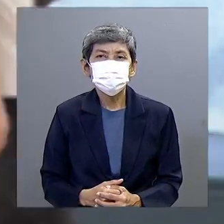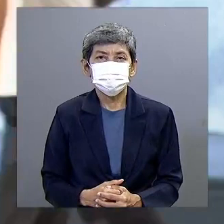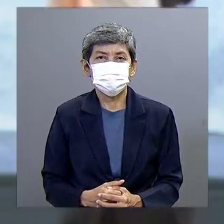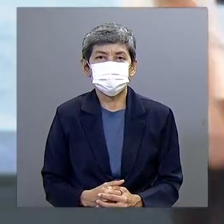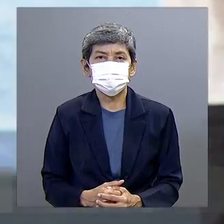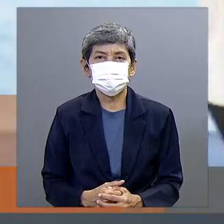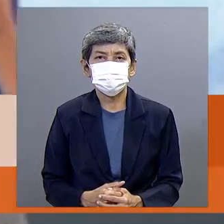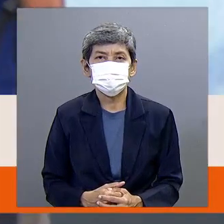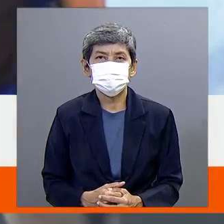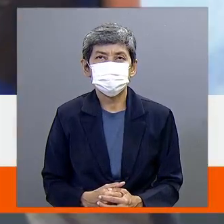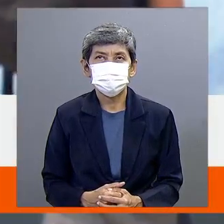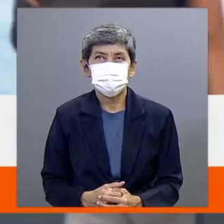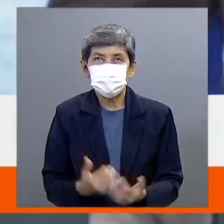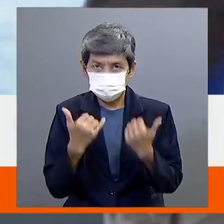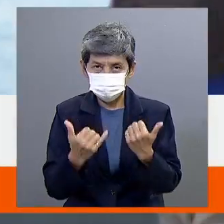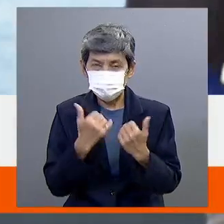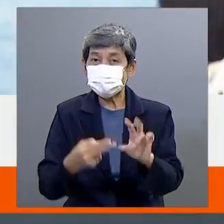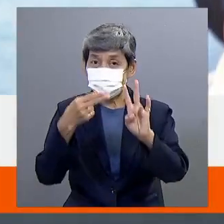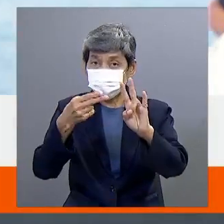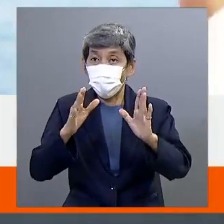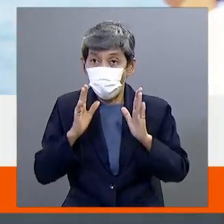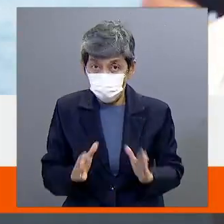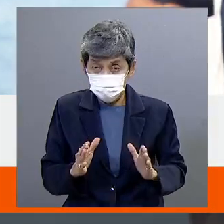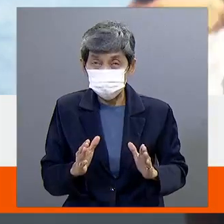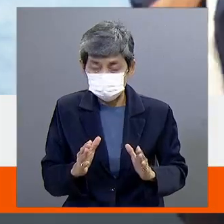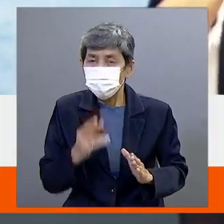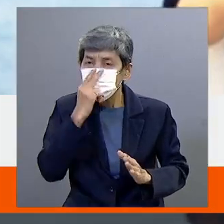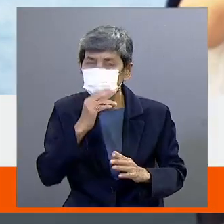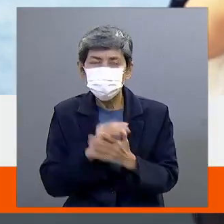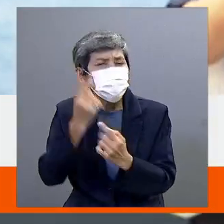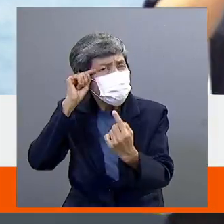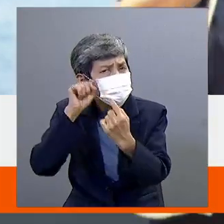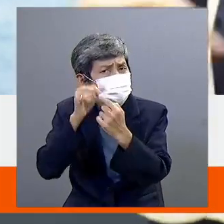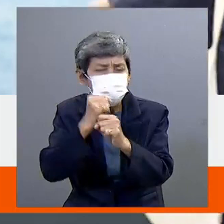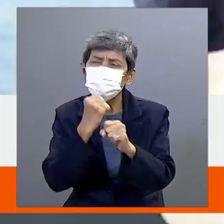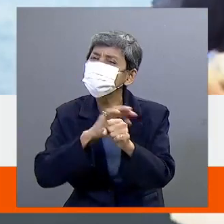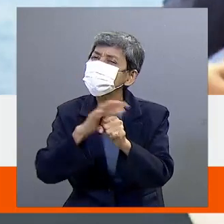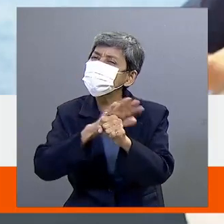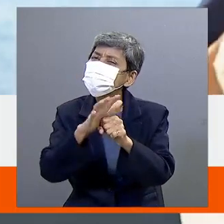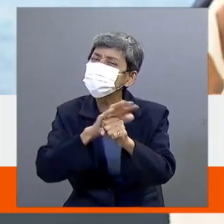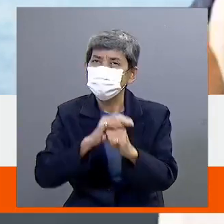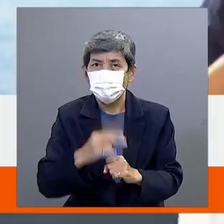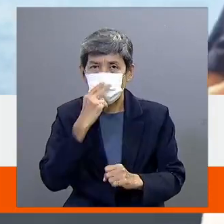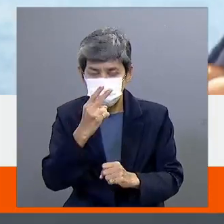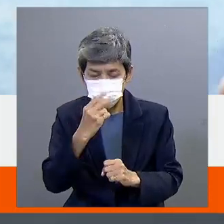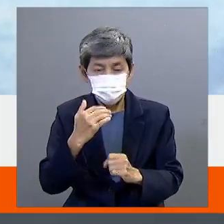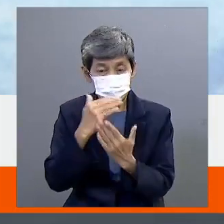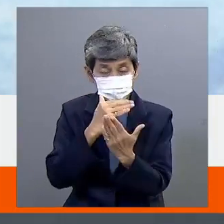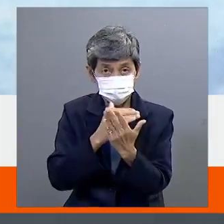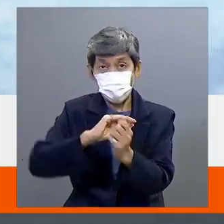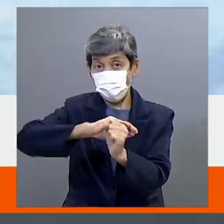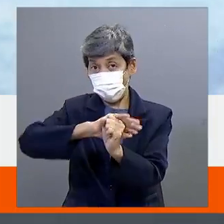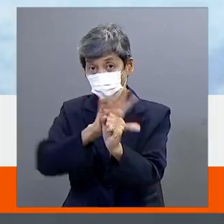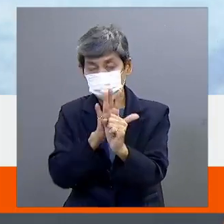ตอนนี้ประมาณ 70,000 คนแต่ว่ายังถือว่าตามเป้าไหมก็ยังไม่ตามเป้าเพราะว่าเราวางเป้าไว้ที่ก่อนโควิดอยู่ที่ 80,000